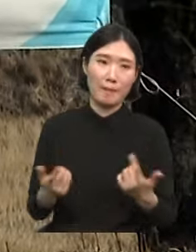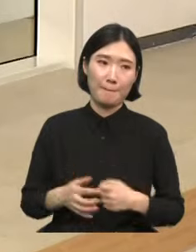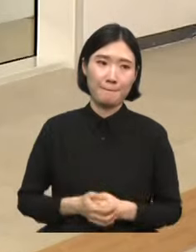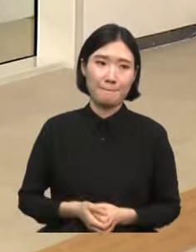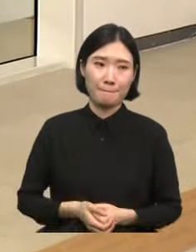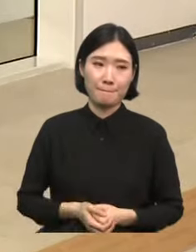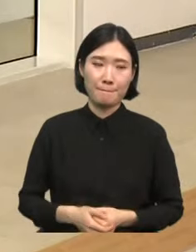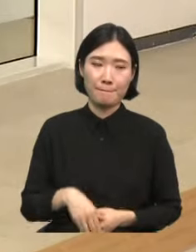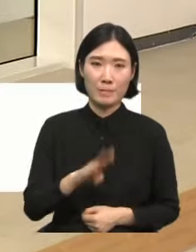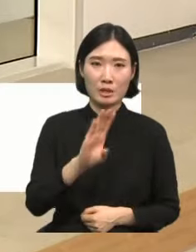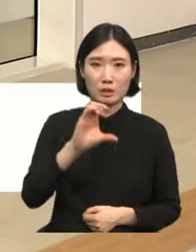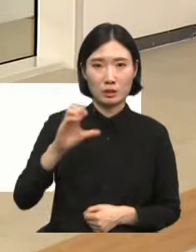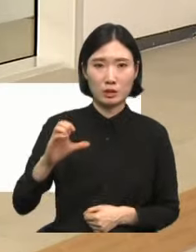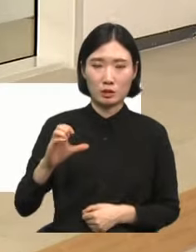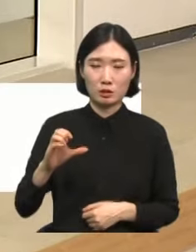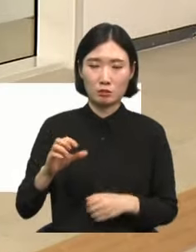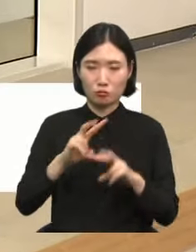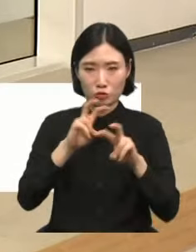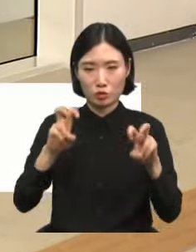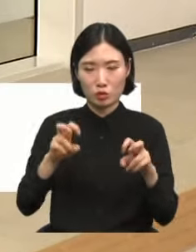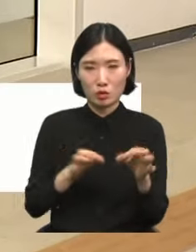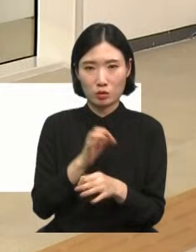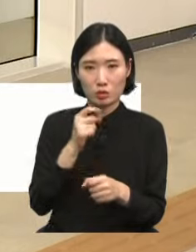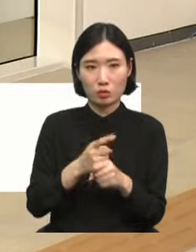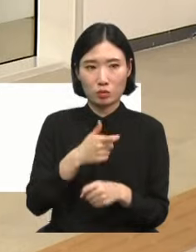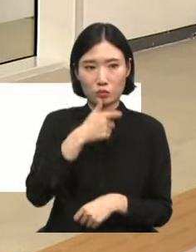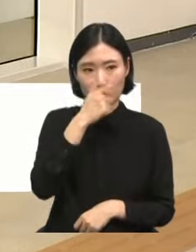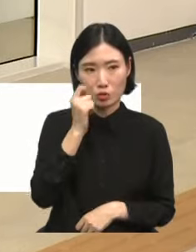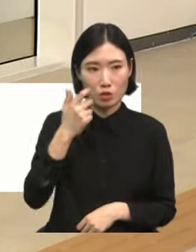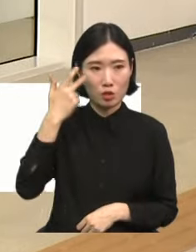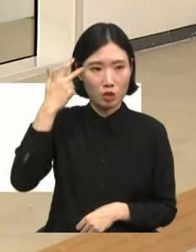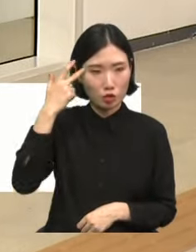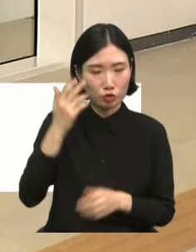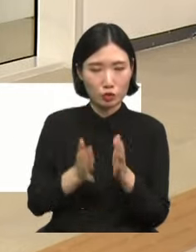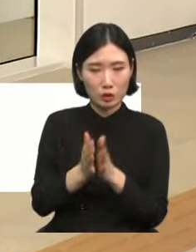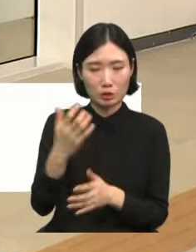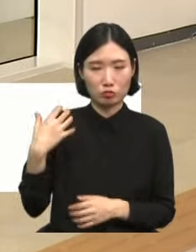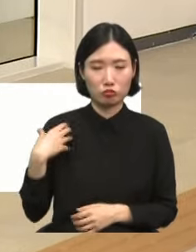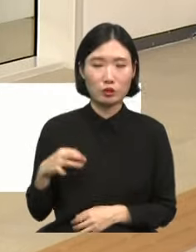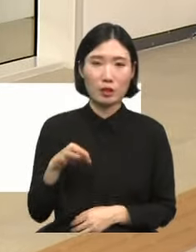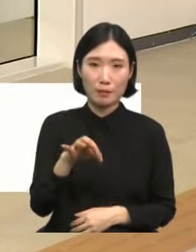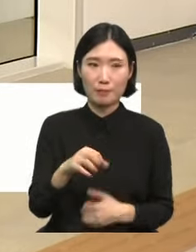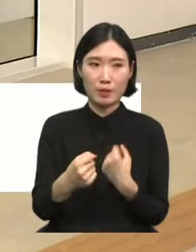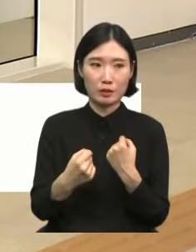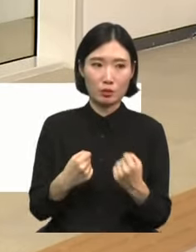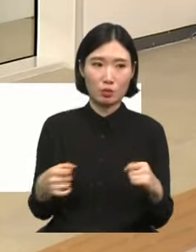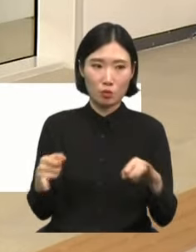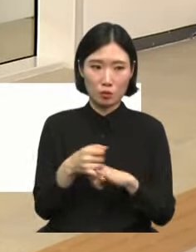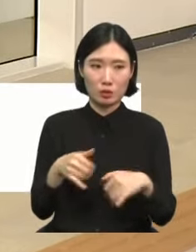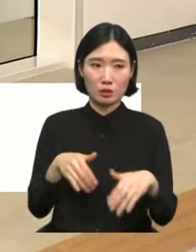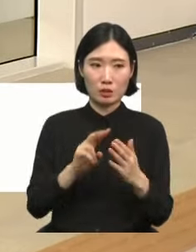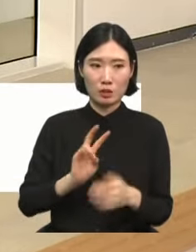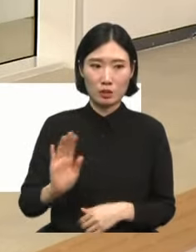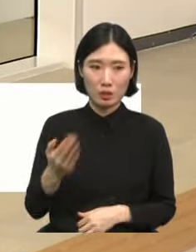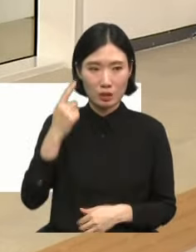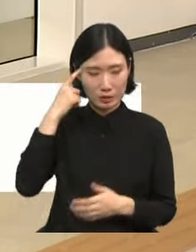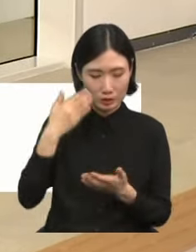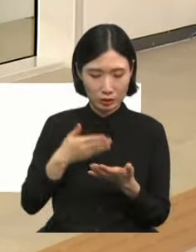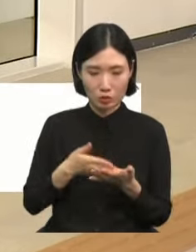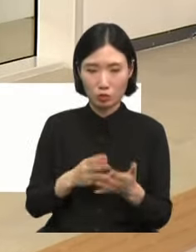BC 분석에 경제성이 좀 부족하면은 저희가 여주시에서도 부담을 해서라도 꼭 설치해야 된다는